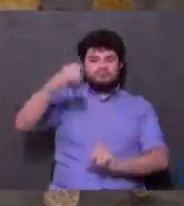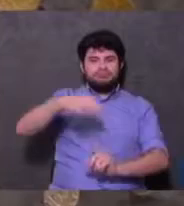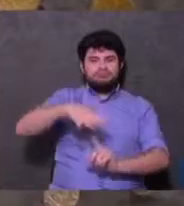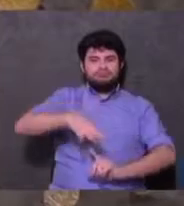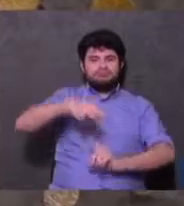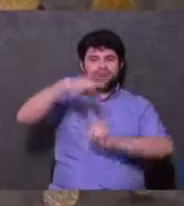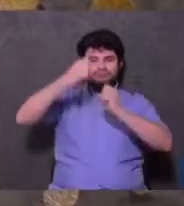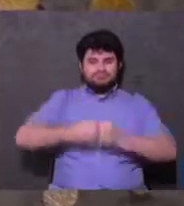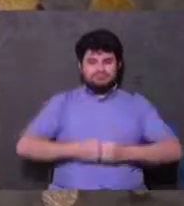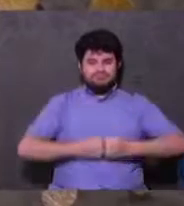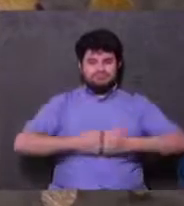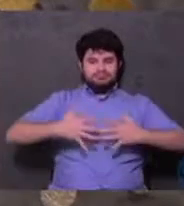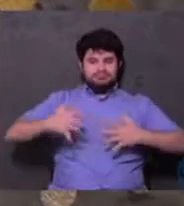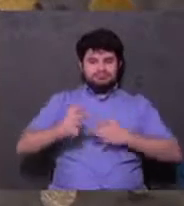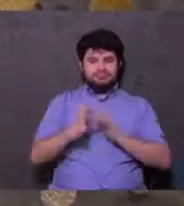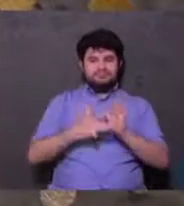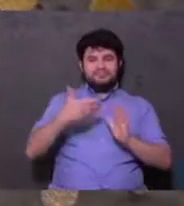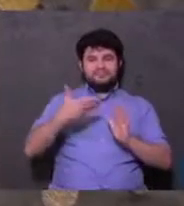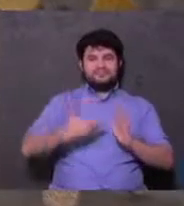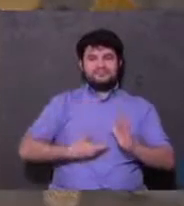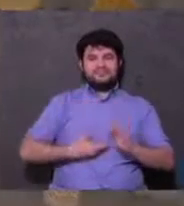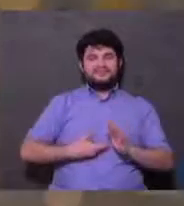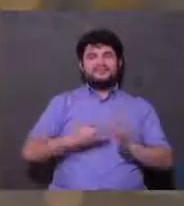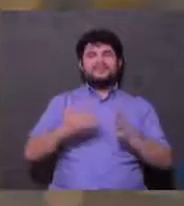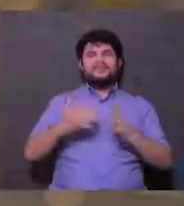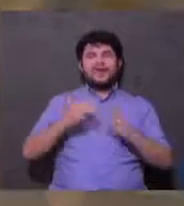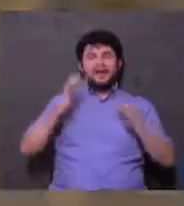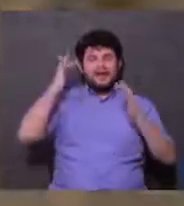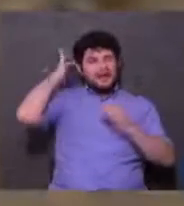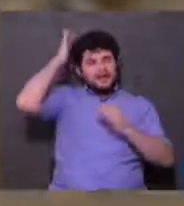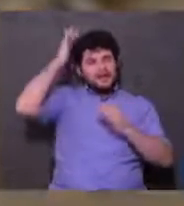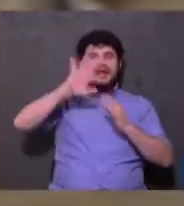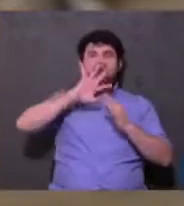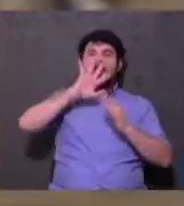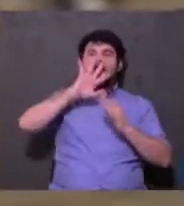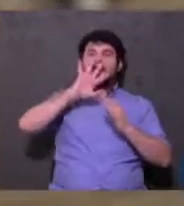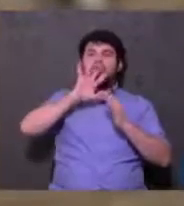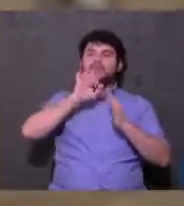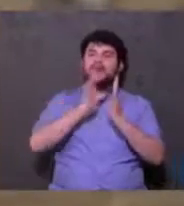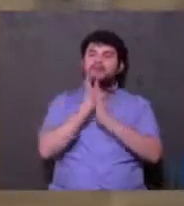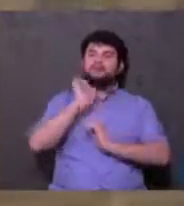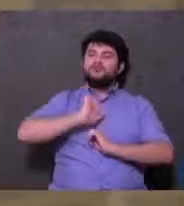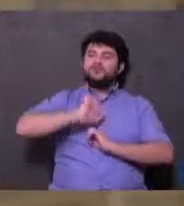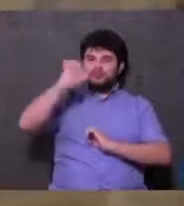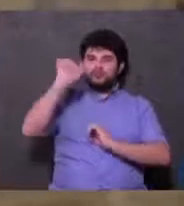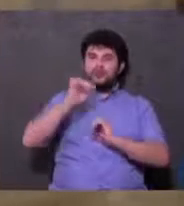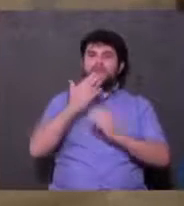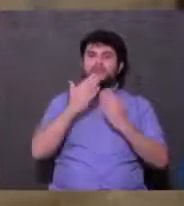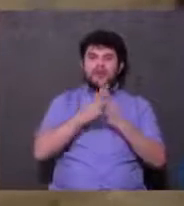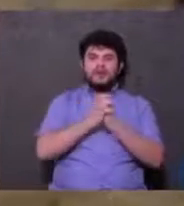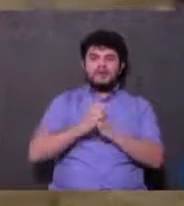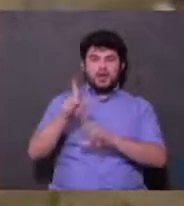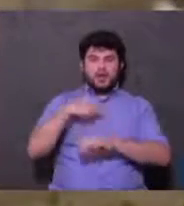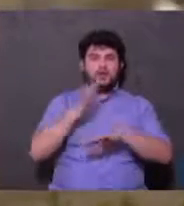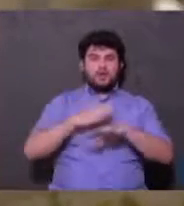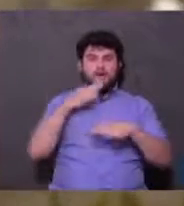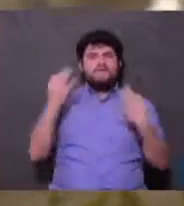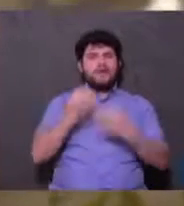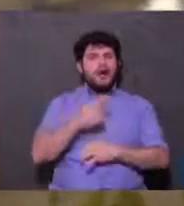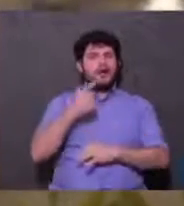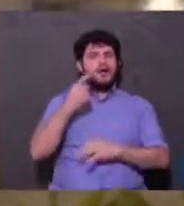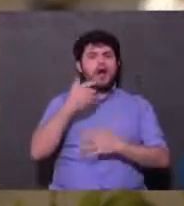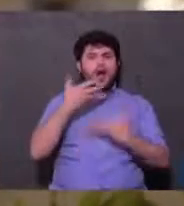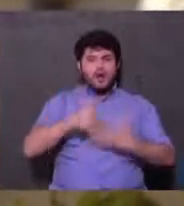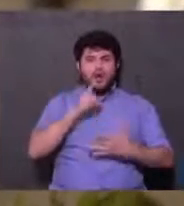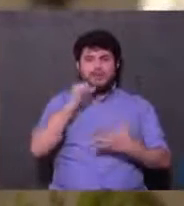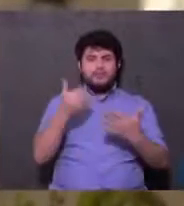błogosławiony owoc żywota Twojego, Jezus. Santa Maria, Mãe de Deus, rogai por nós, pecadores, agora e na hora da